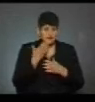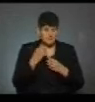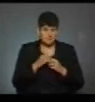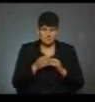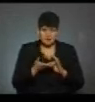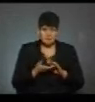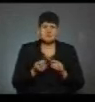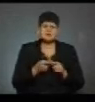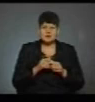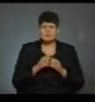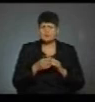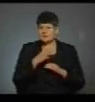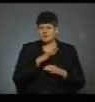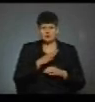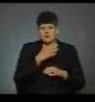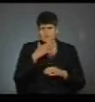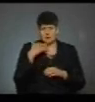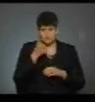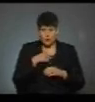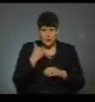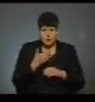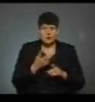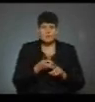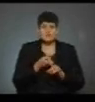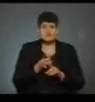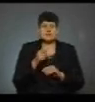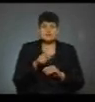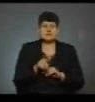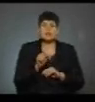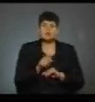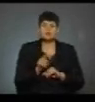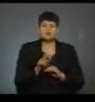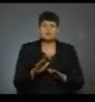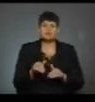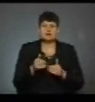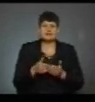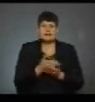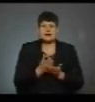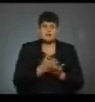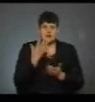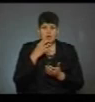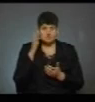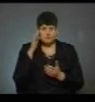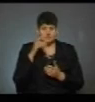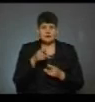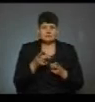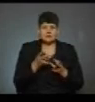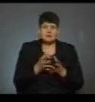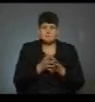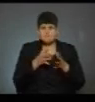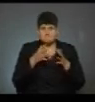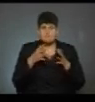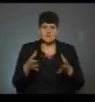проблема існувала багато десятків років, яка пов'язана з тим, що для того, щоб подавати якісну гарячу воду, нам треба значно більше нагрівати